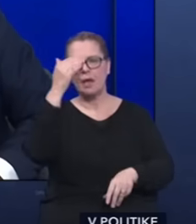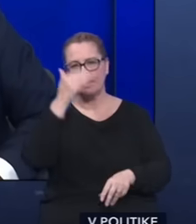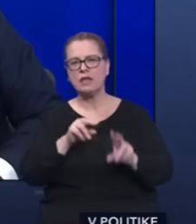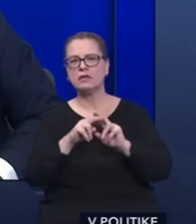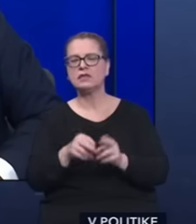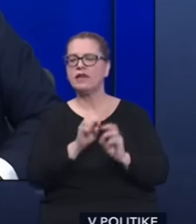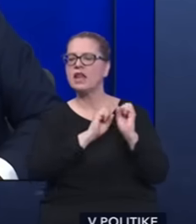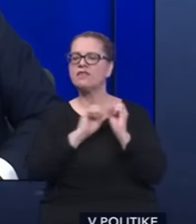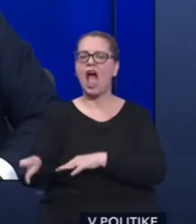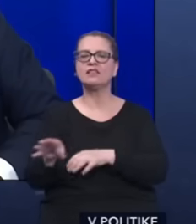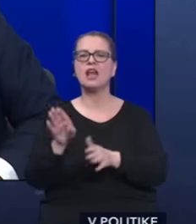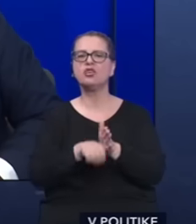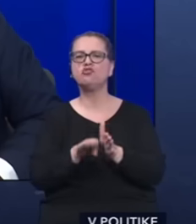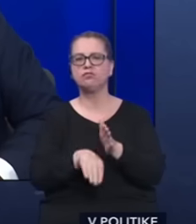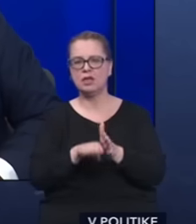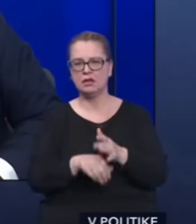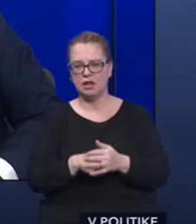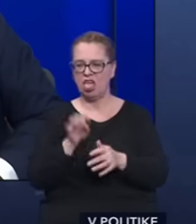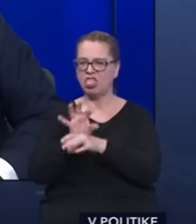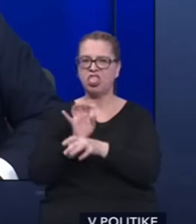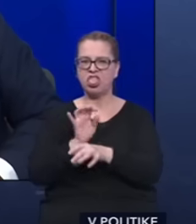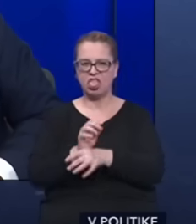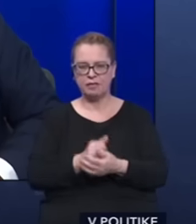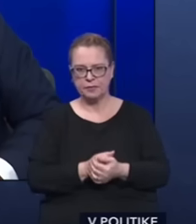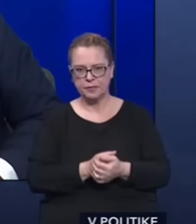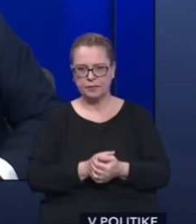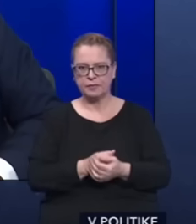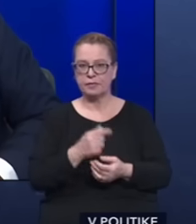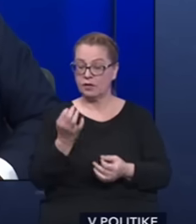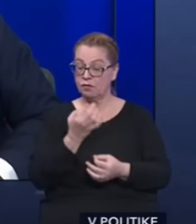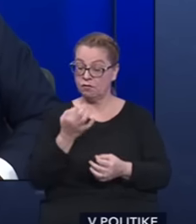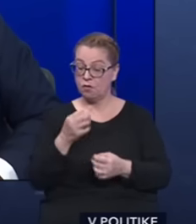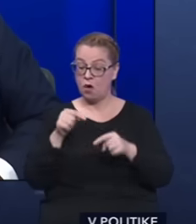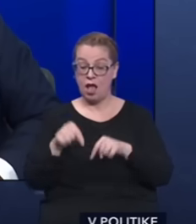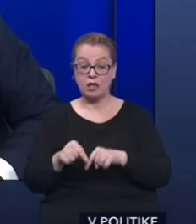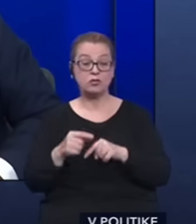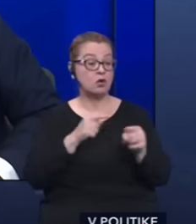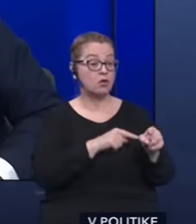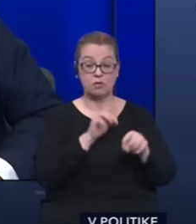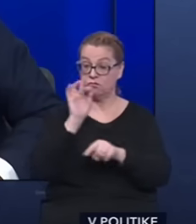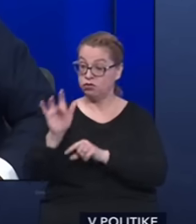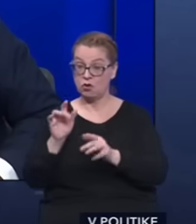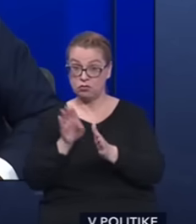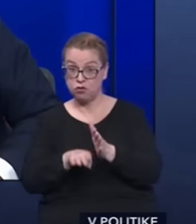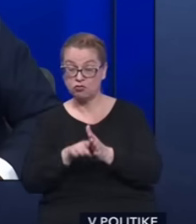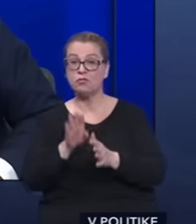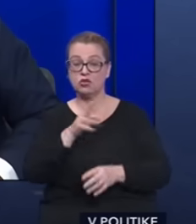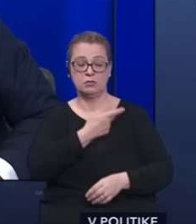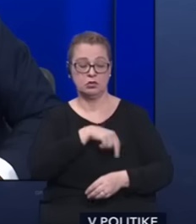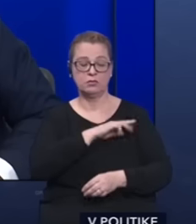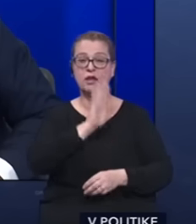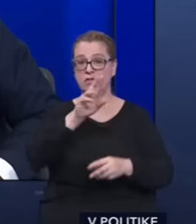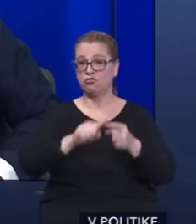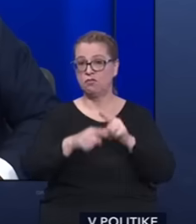lenže tá podstata toho tejto spoločnosti je, že ak niekto niekoho pošpiní, musí za to niesť zodpovednosť. Vaša politika bola založená